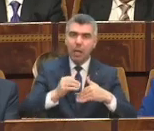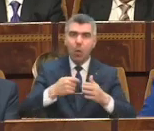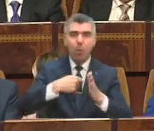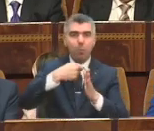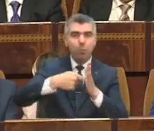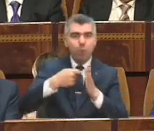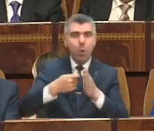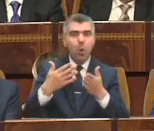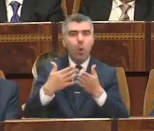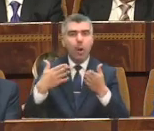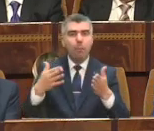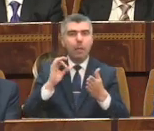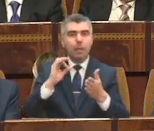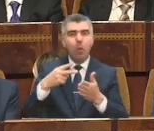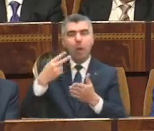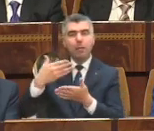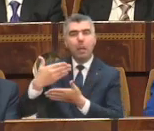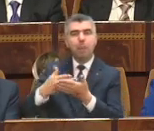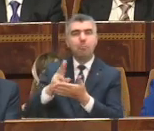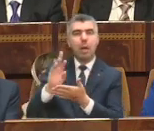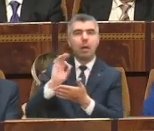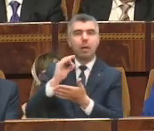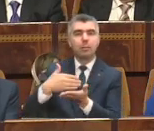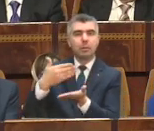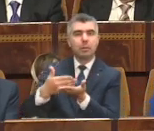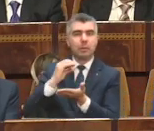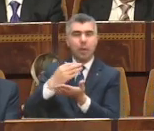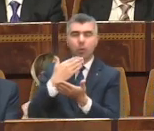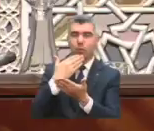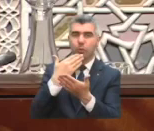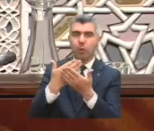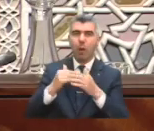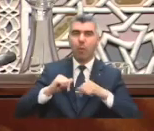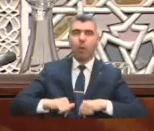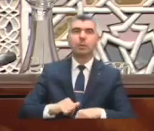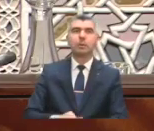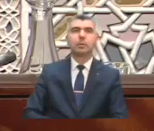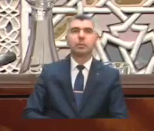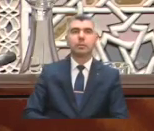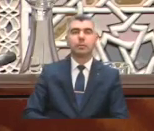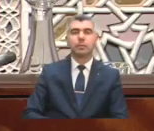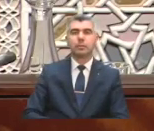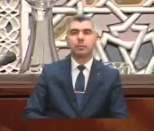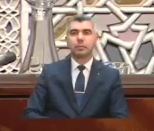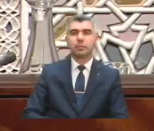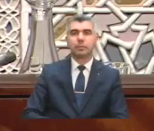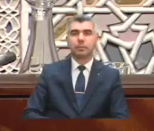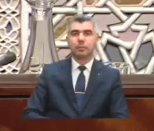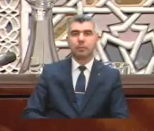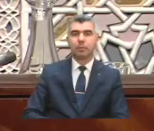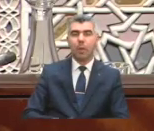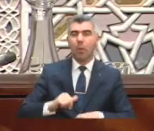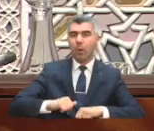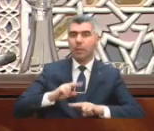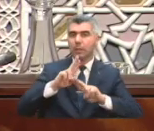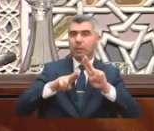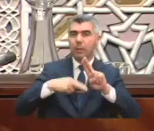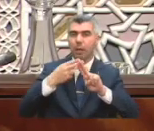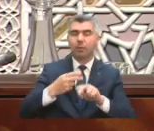الكبرى. انتهى نطاق سامي. شكرا سيدة الوزيرة. ردك سيدة الوزيرة تفضلي.